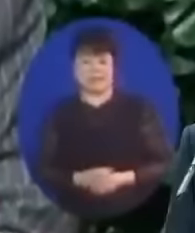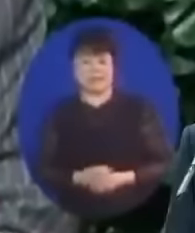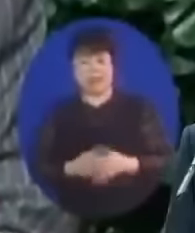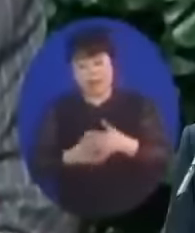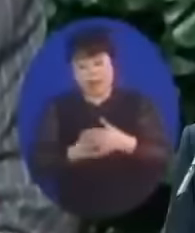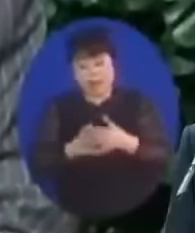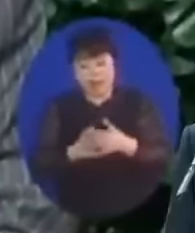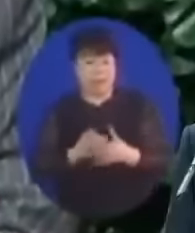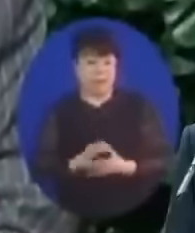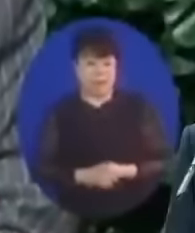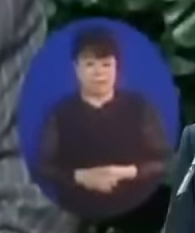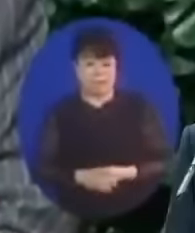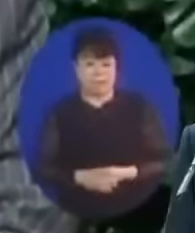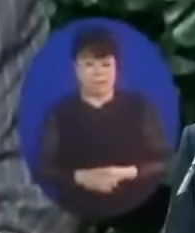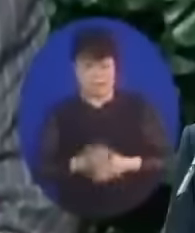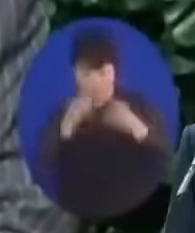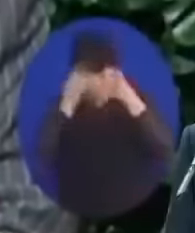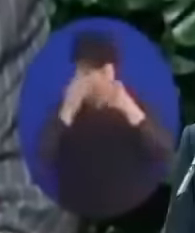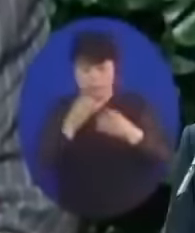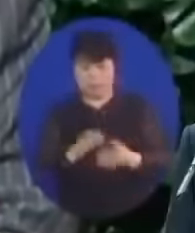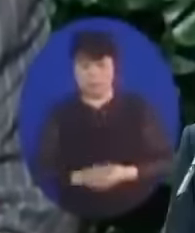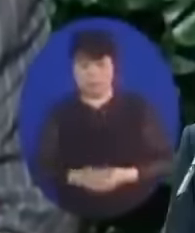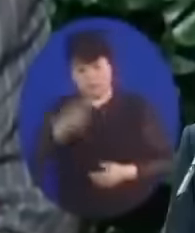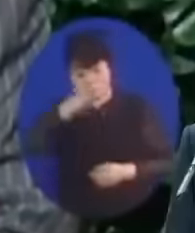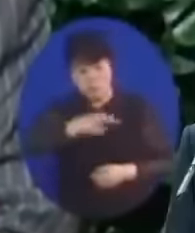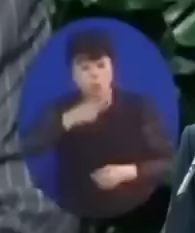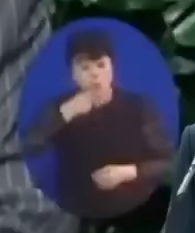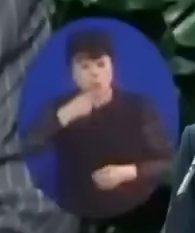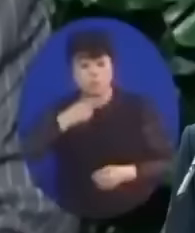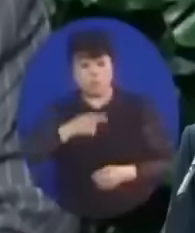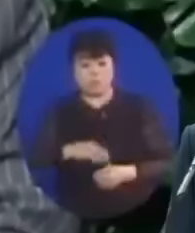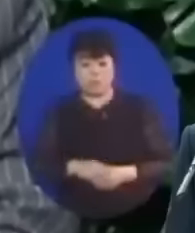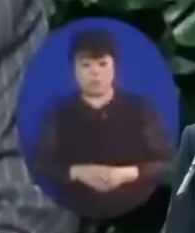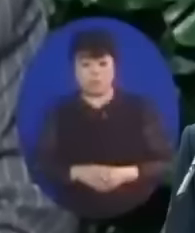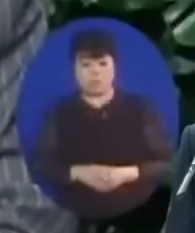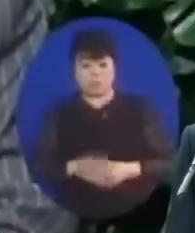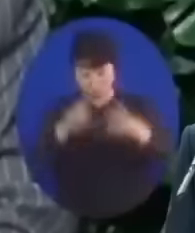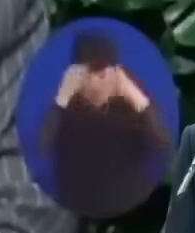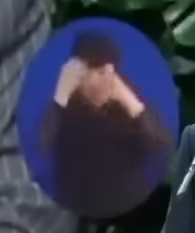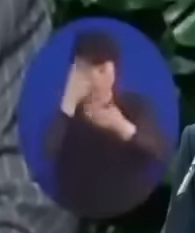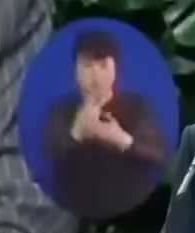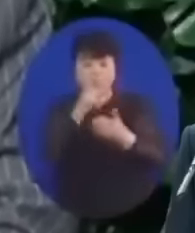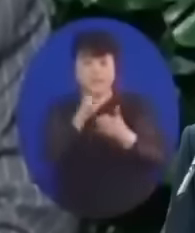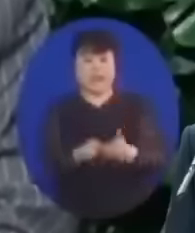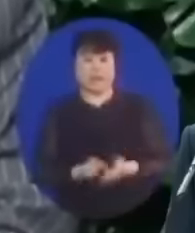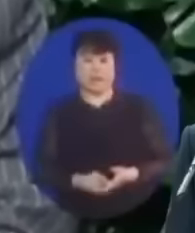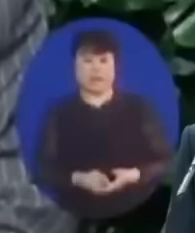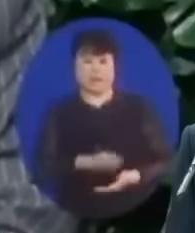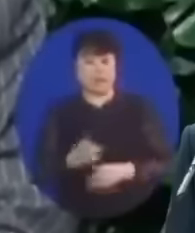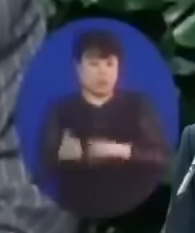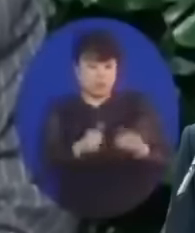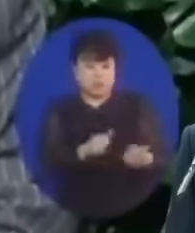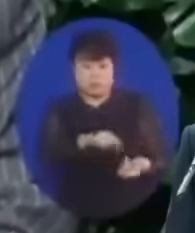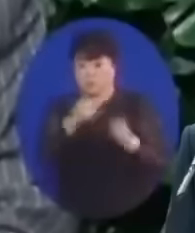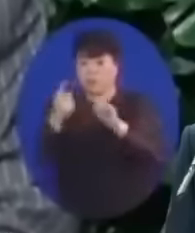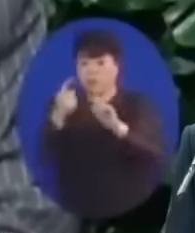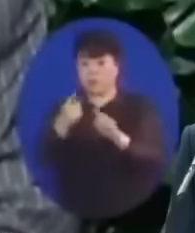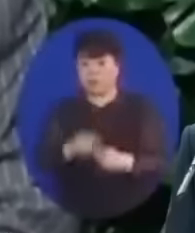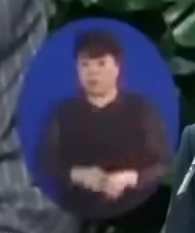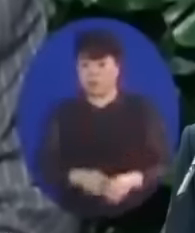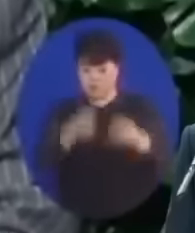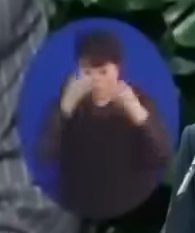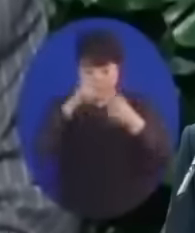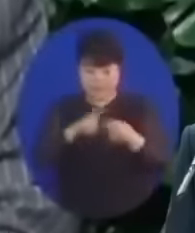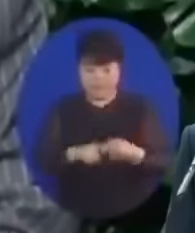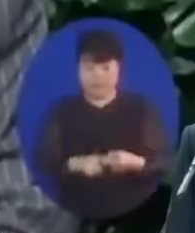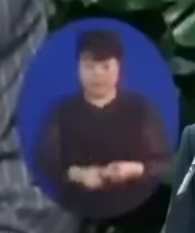불안에 떨면은 고난이 우리에게 아무 유익을 가져오지 못합니다. 고난이 우리를 죽일 수도 있고 살릴 수 있습니다. 고난에